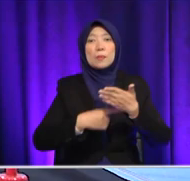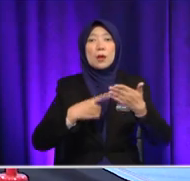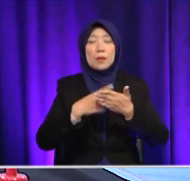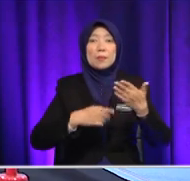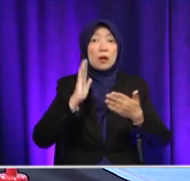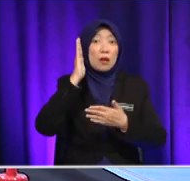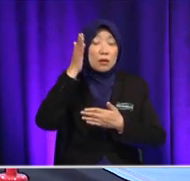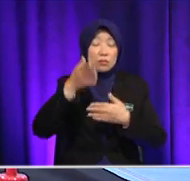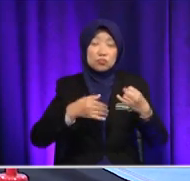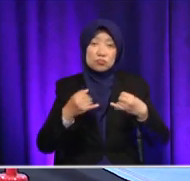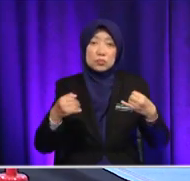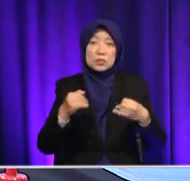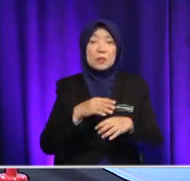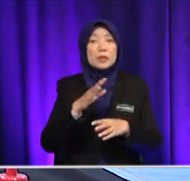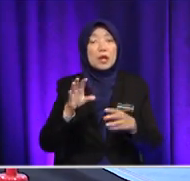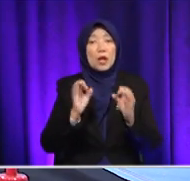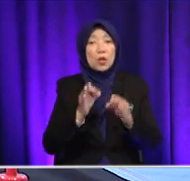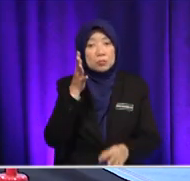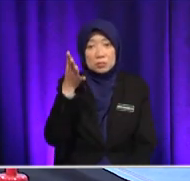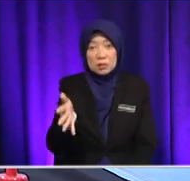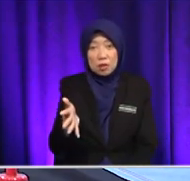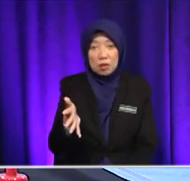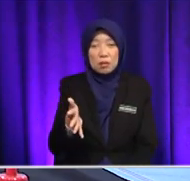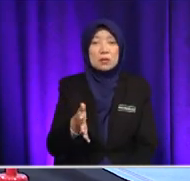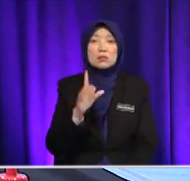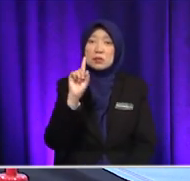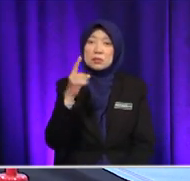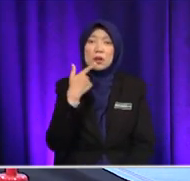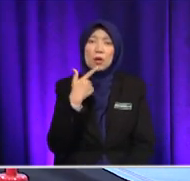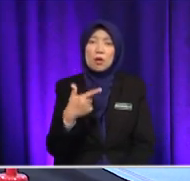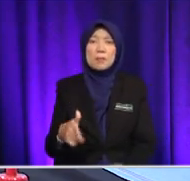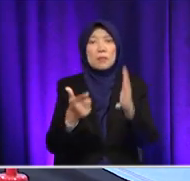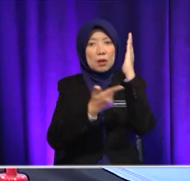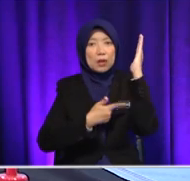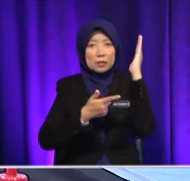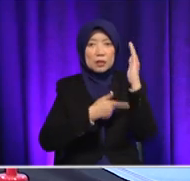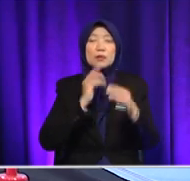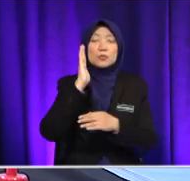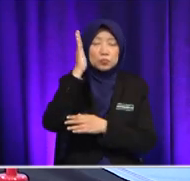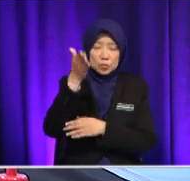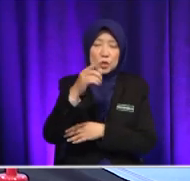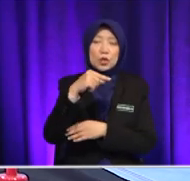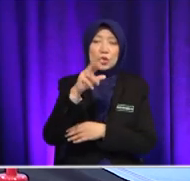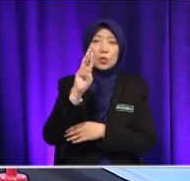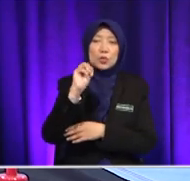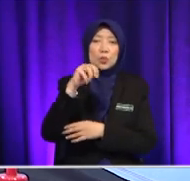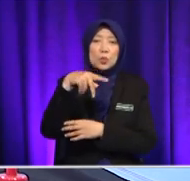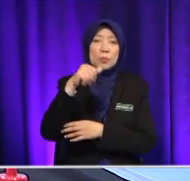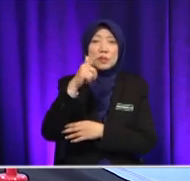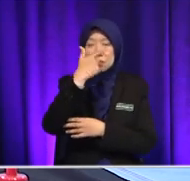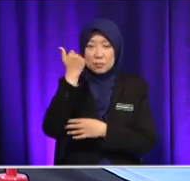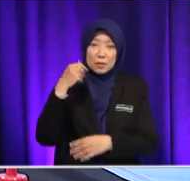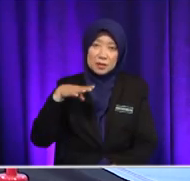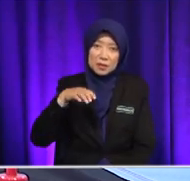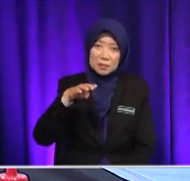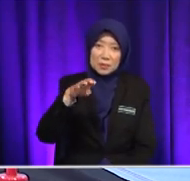tak letak apa-apa tu akan menggumpal pada masa yang panjang. Disebabkan tindakan bakteria. Terbaik, Syah.